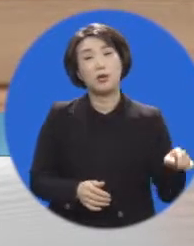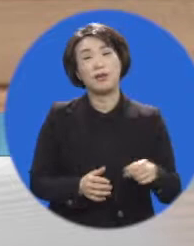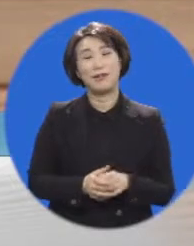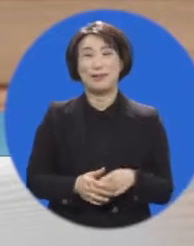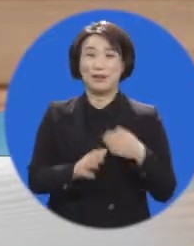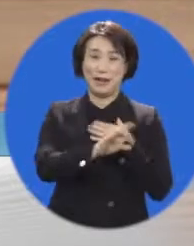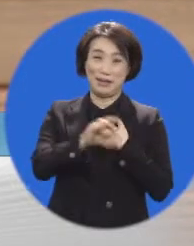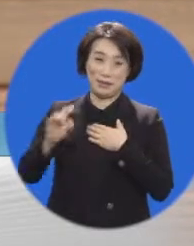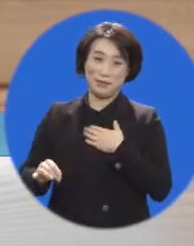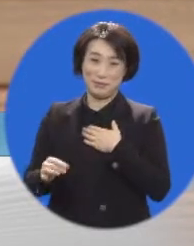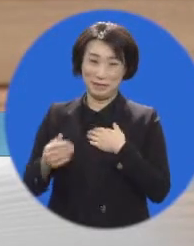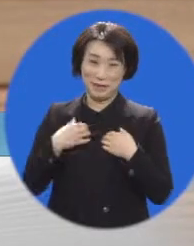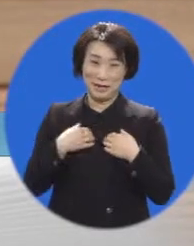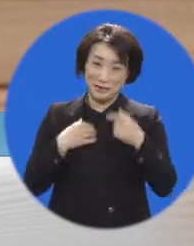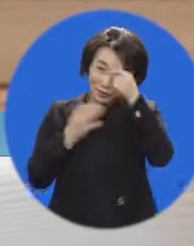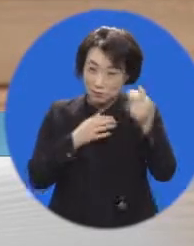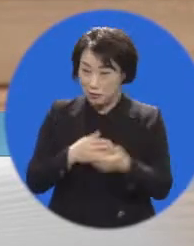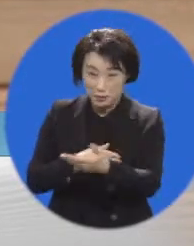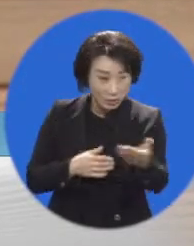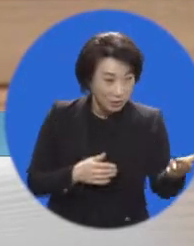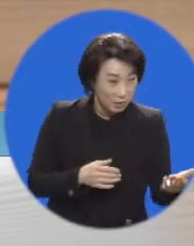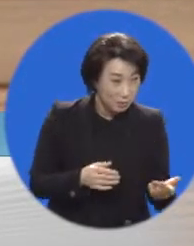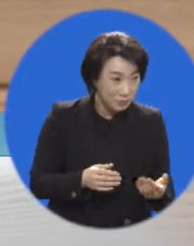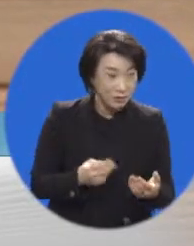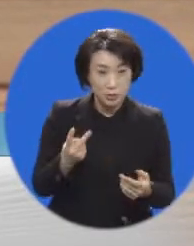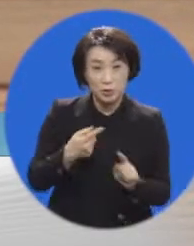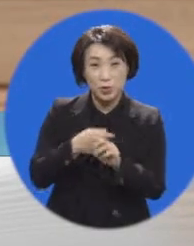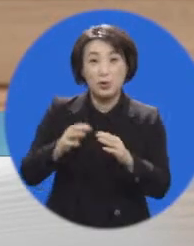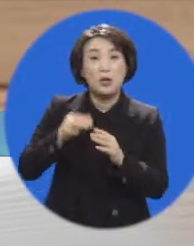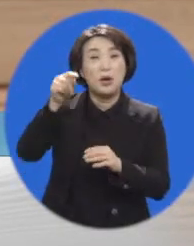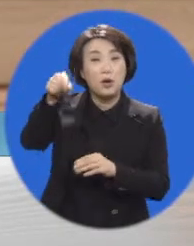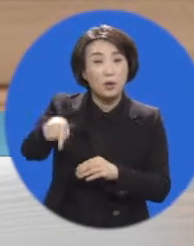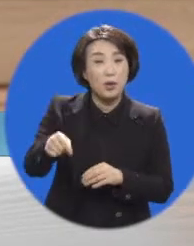가끔 성도들이나 밖에서